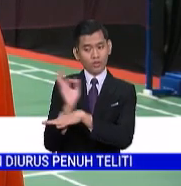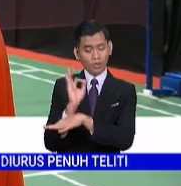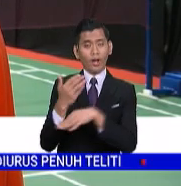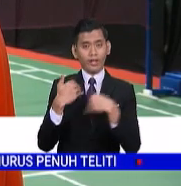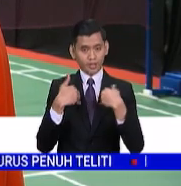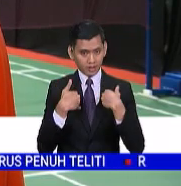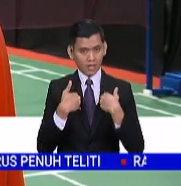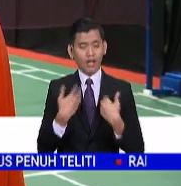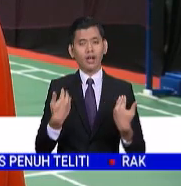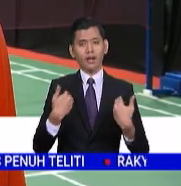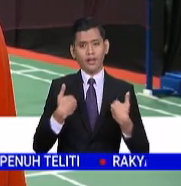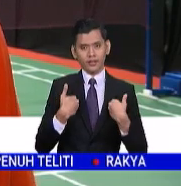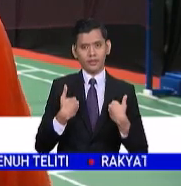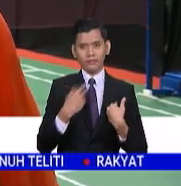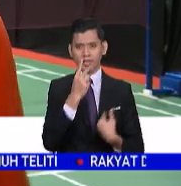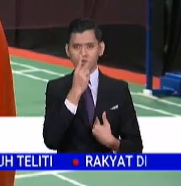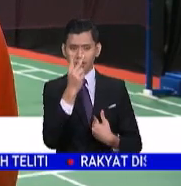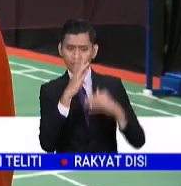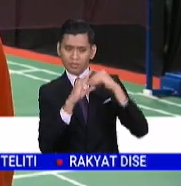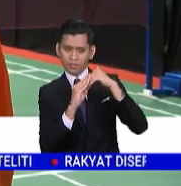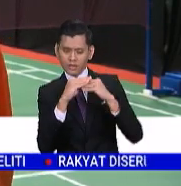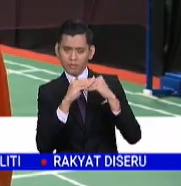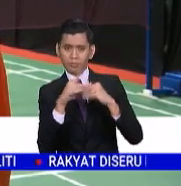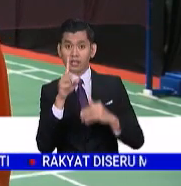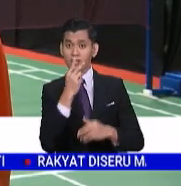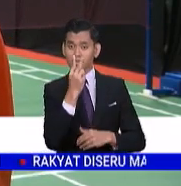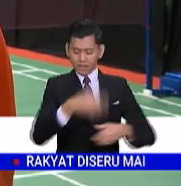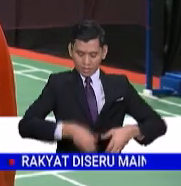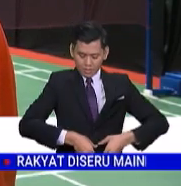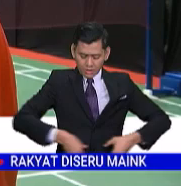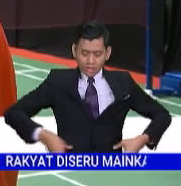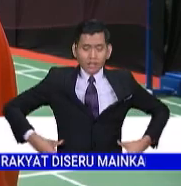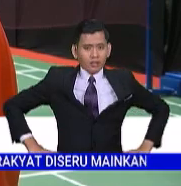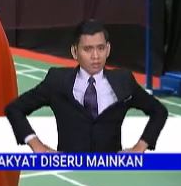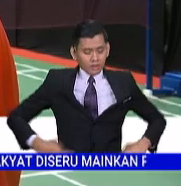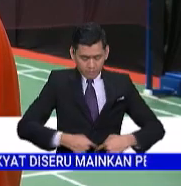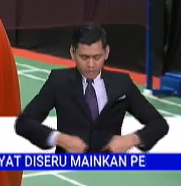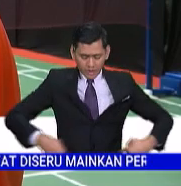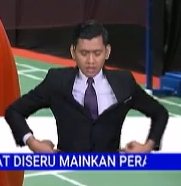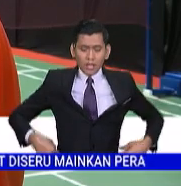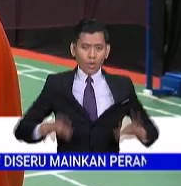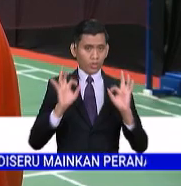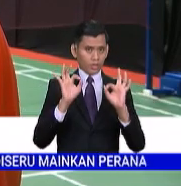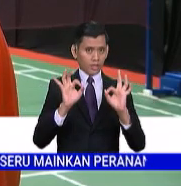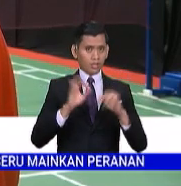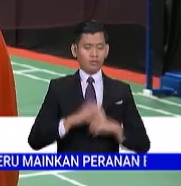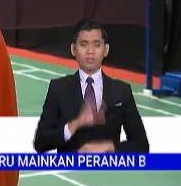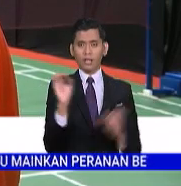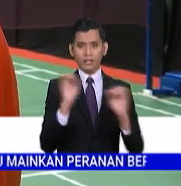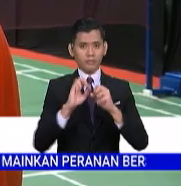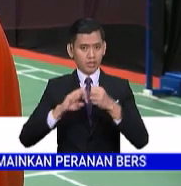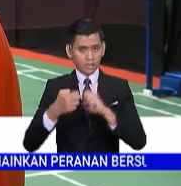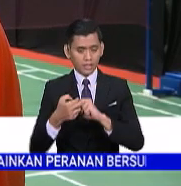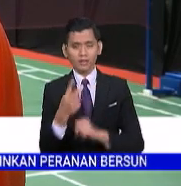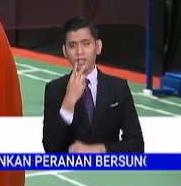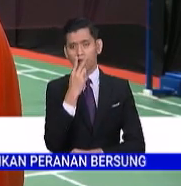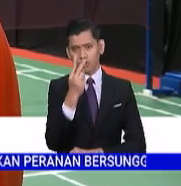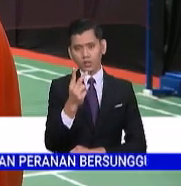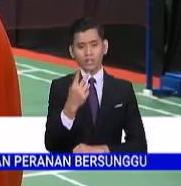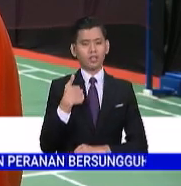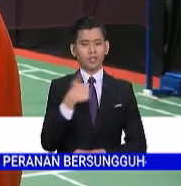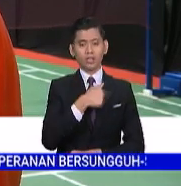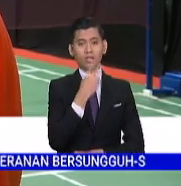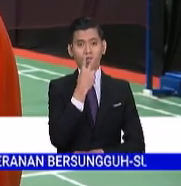flexibility, stretching, because kan pinggang dia keras ya. Masih ada masa beberapa hari, dan kita akan tengok lah,